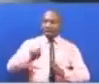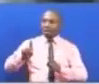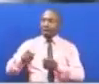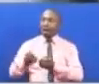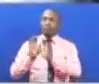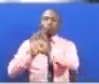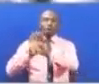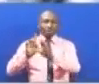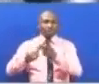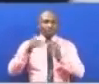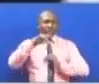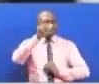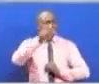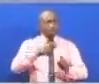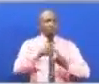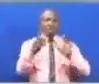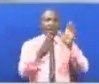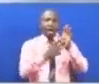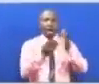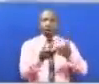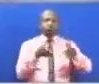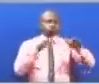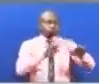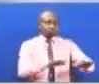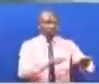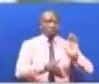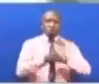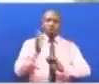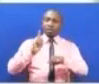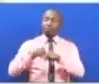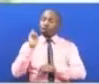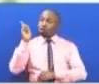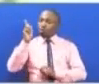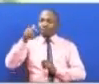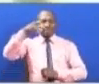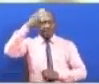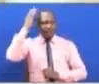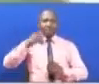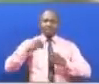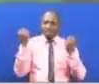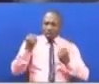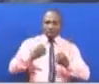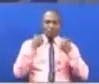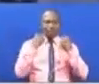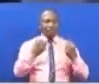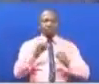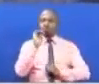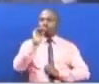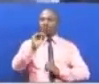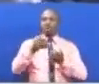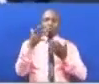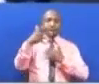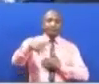kusababisha vifo vya zaidi ya watu 800. Tangu wakati huo serikali imekuwa ikijitahidi kuimarisha usafiri wa majini katika